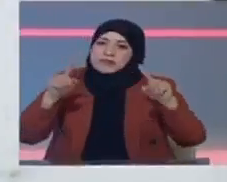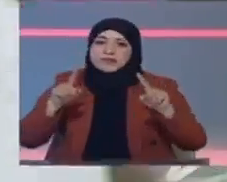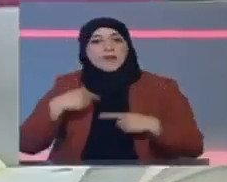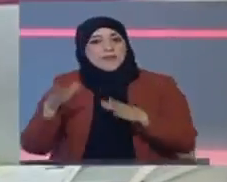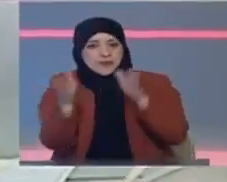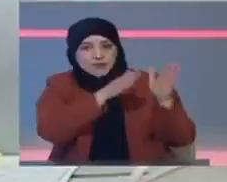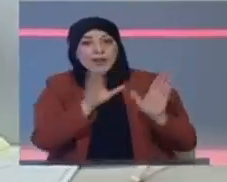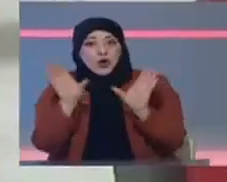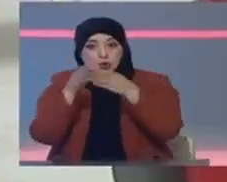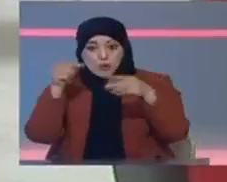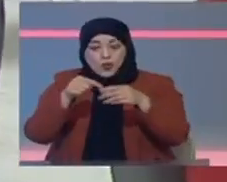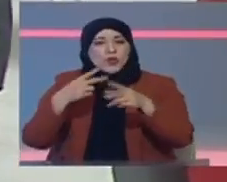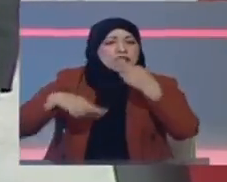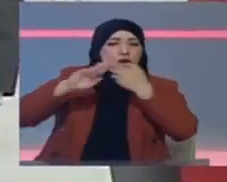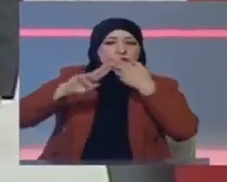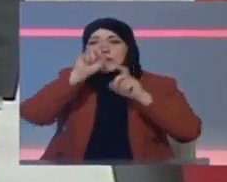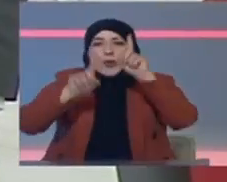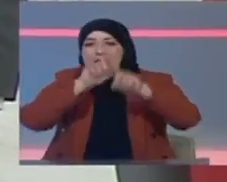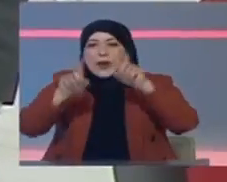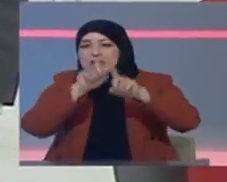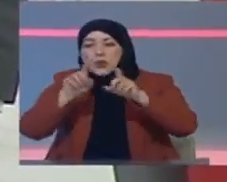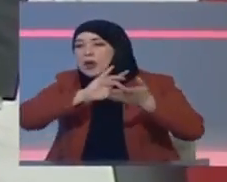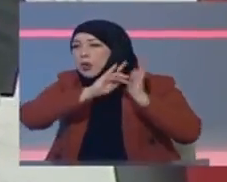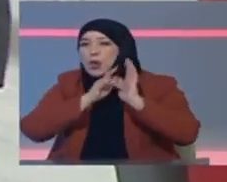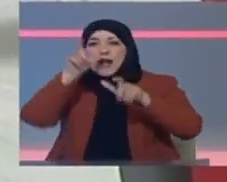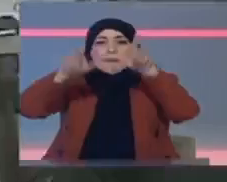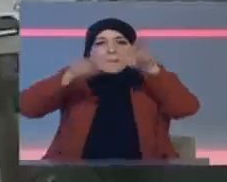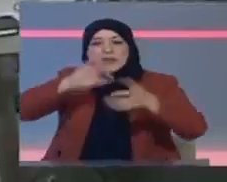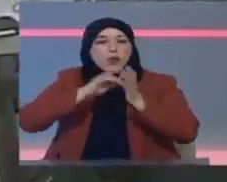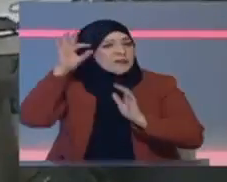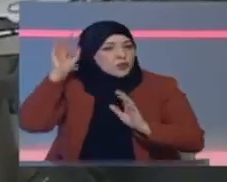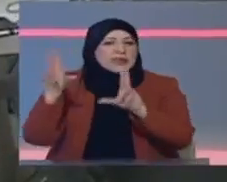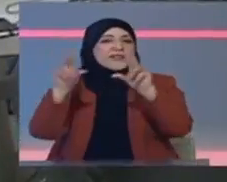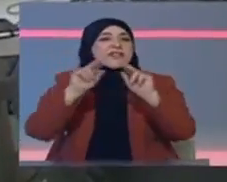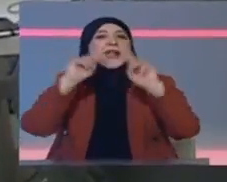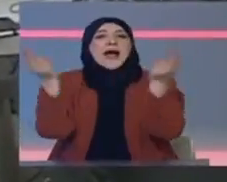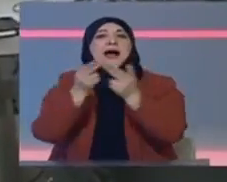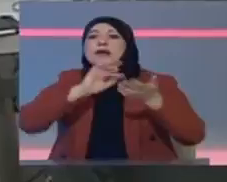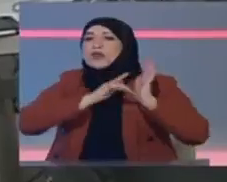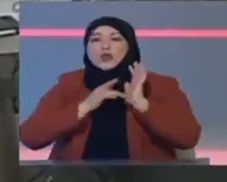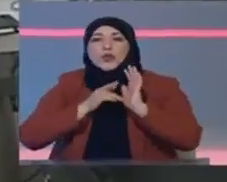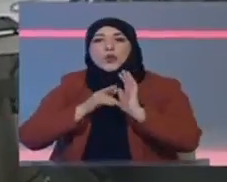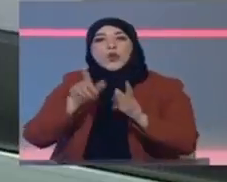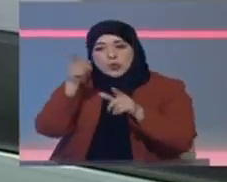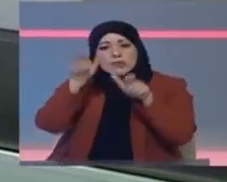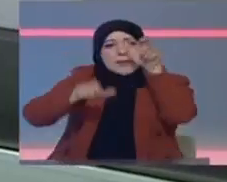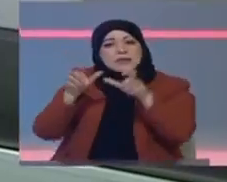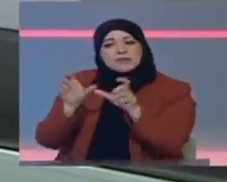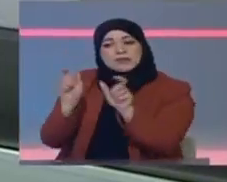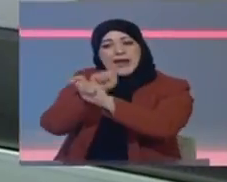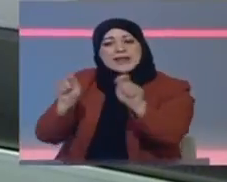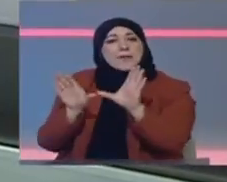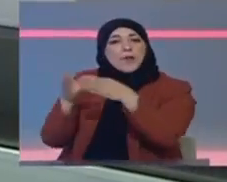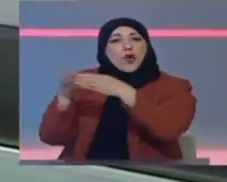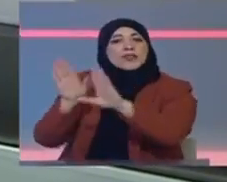الى الوضعيه الاستثنائيه التي تعيشها على وقعها تونس بقيه دول العالم والتي اجبرت المواطنين على التزام الحجر الصحي الشامل